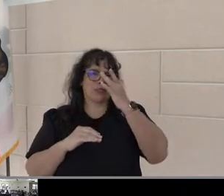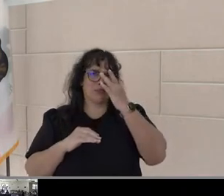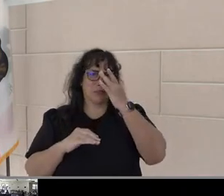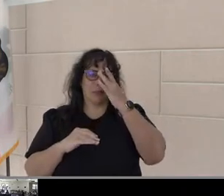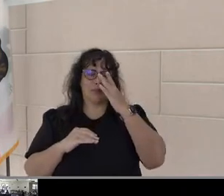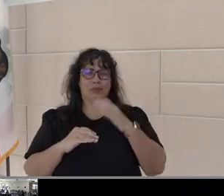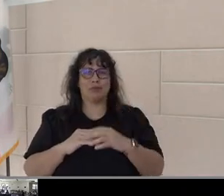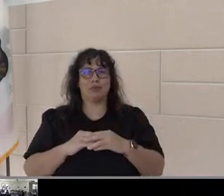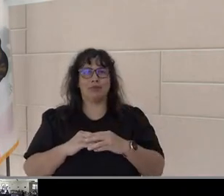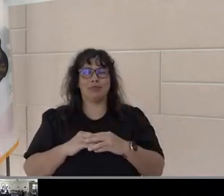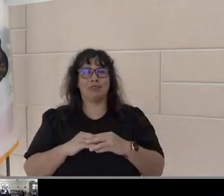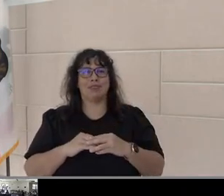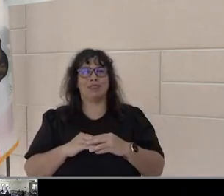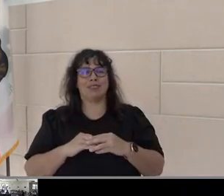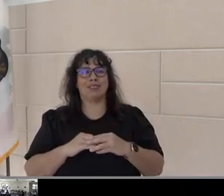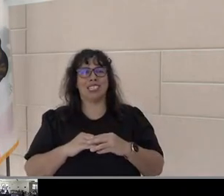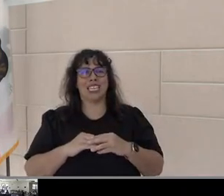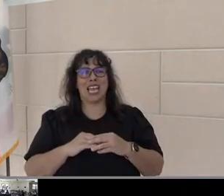យើង